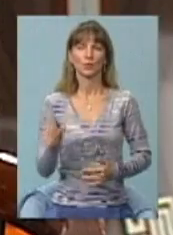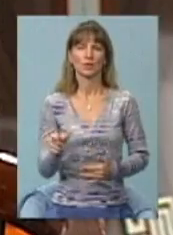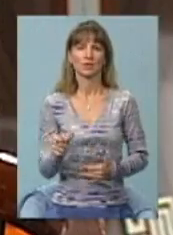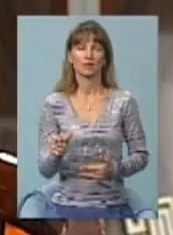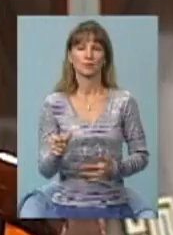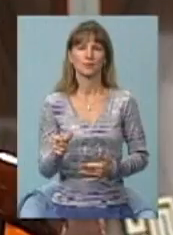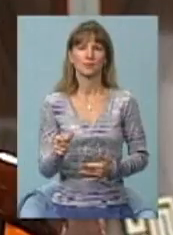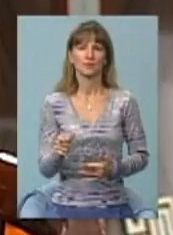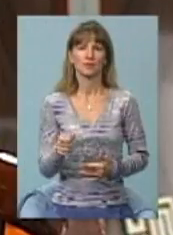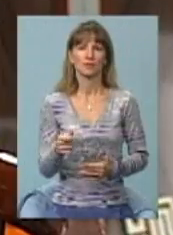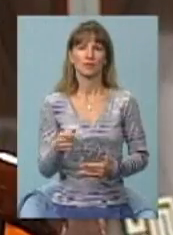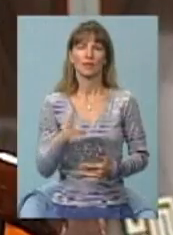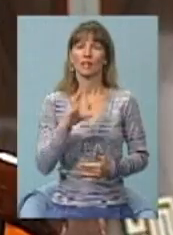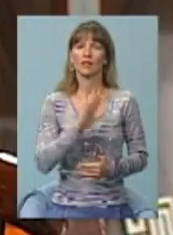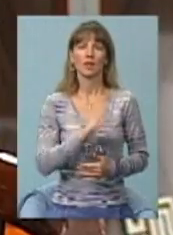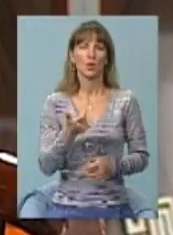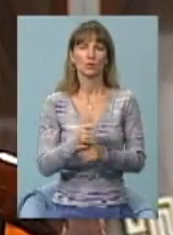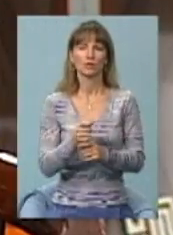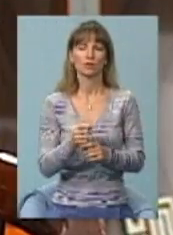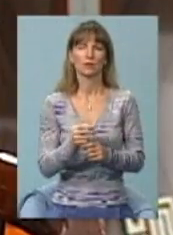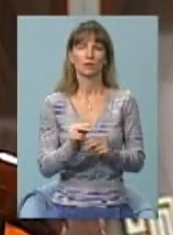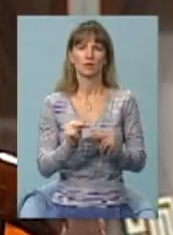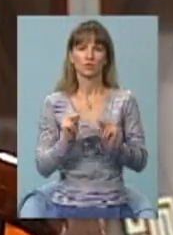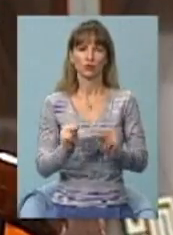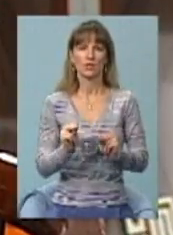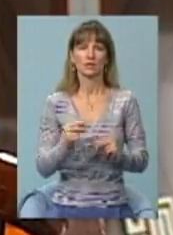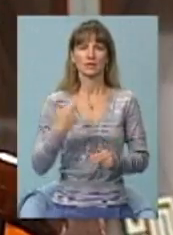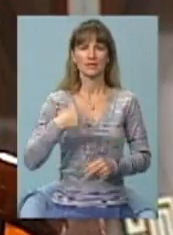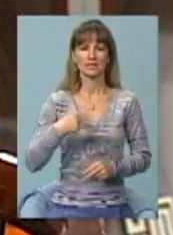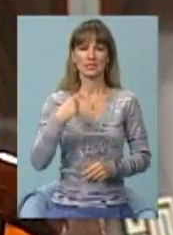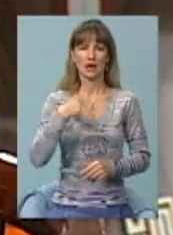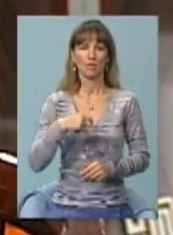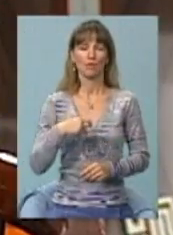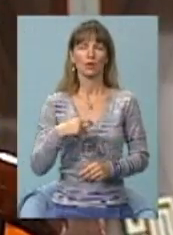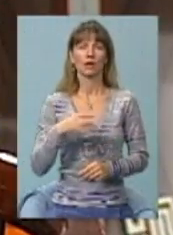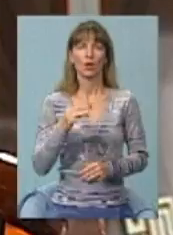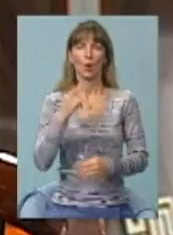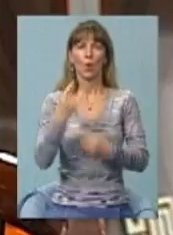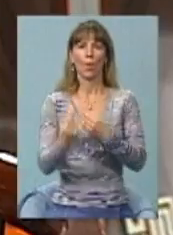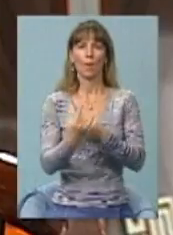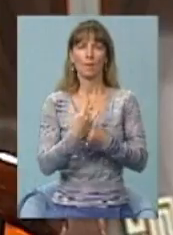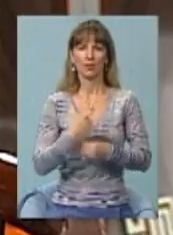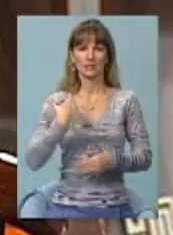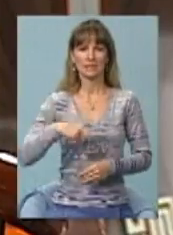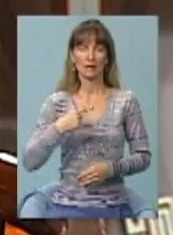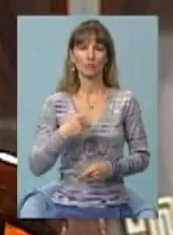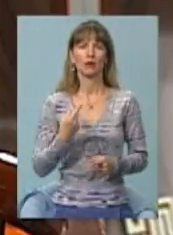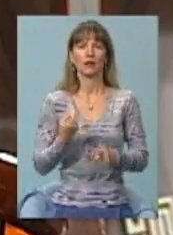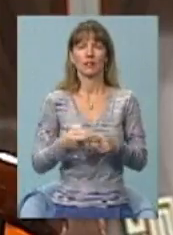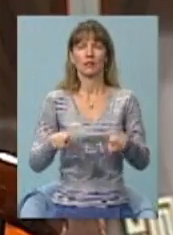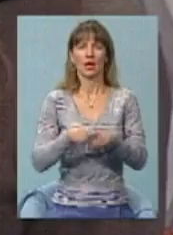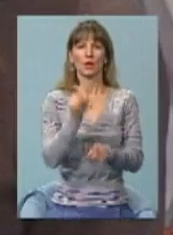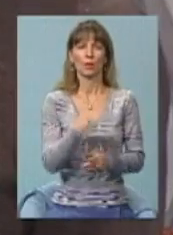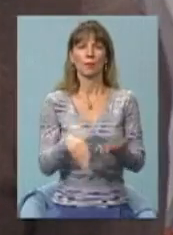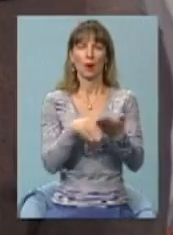дуже правдиві з собою і іноді обманюють самі себе. Якраз і таким людям і допомагає психолог, я вважаю, так?